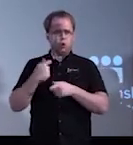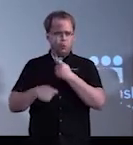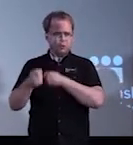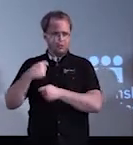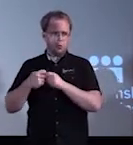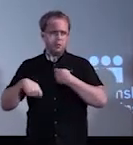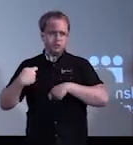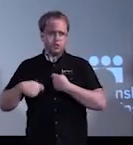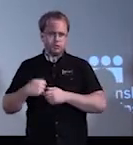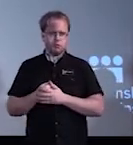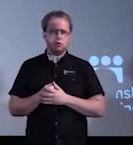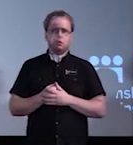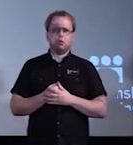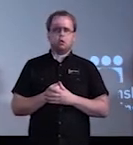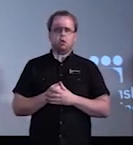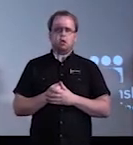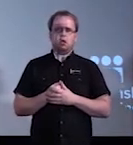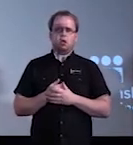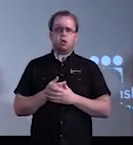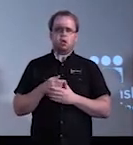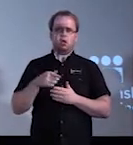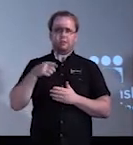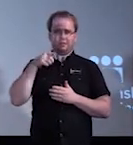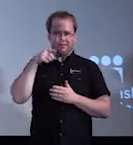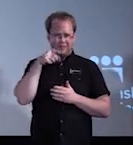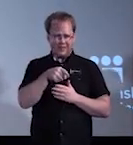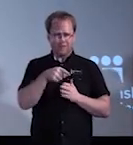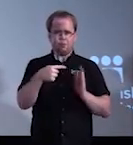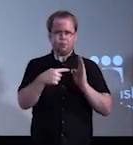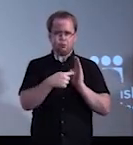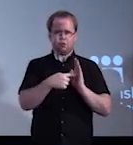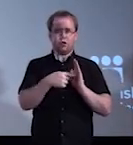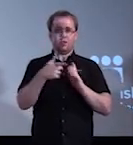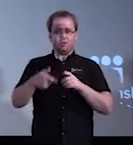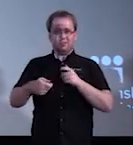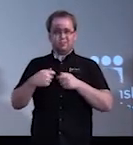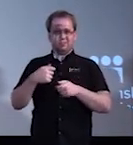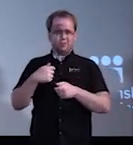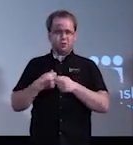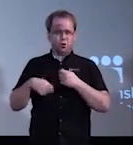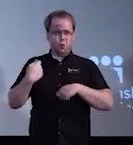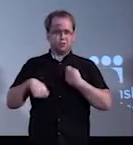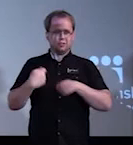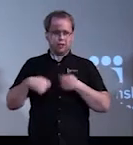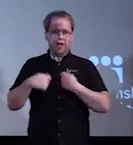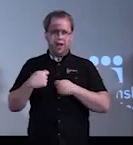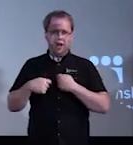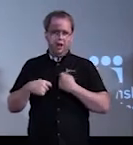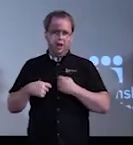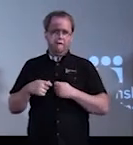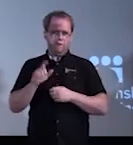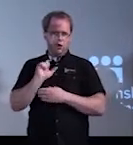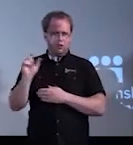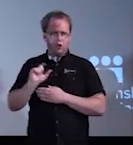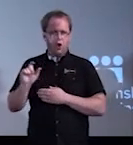gjort ett gemensamt åtagande. Och det åtagandet har inneburit att de kommersiella aktörerna har tagit en massa beslut som man tycker lever i